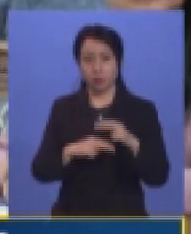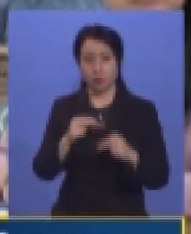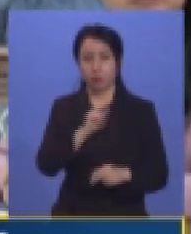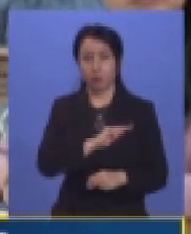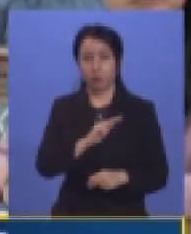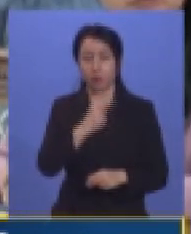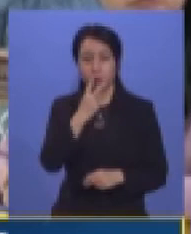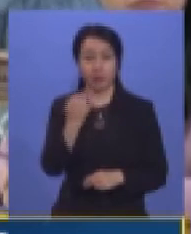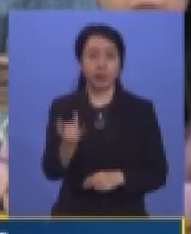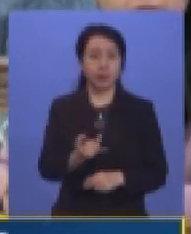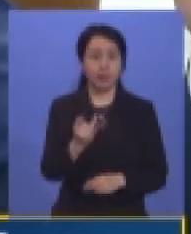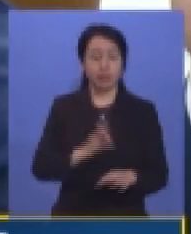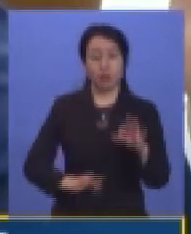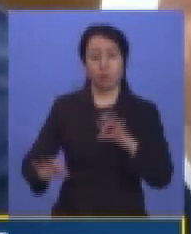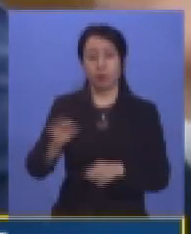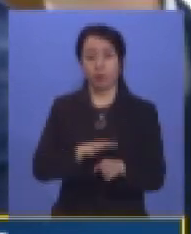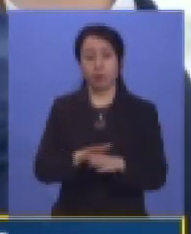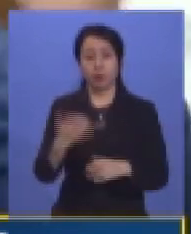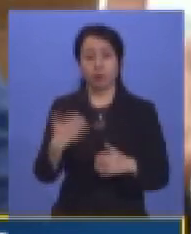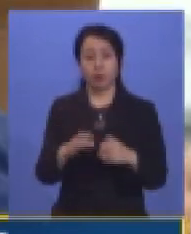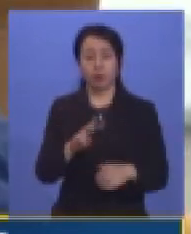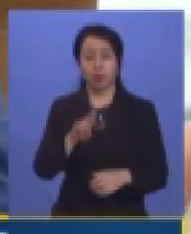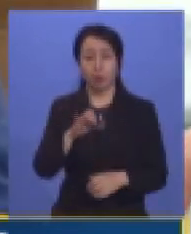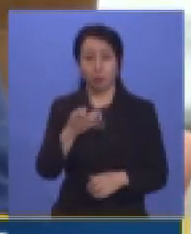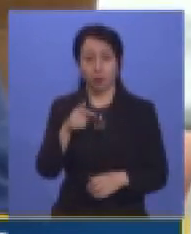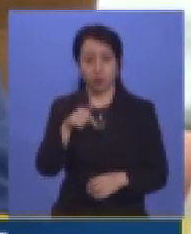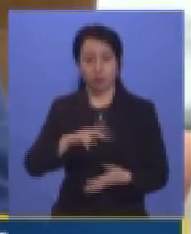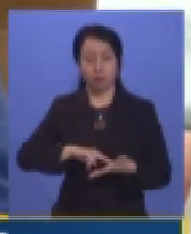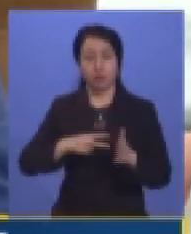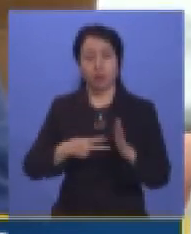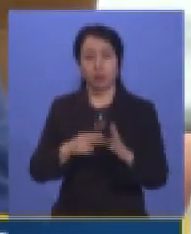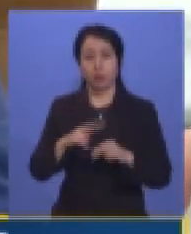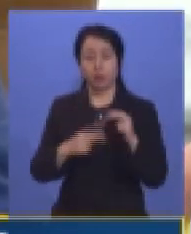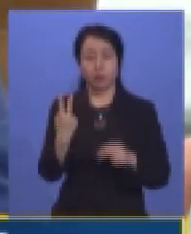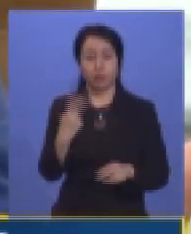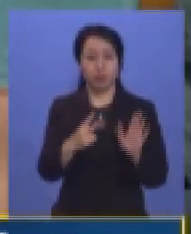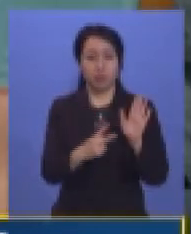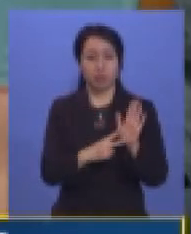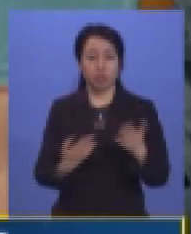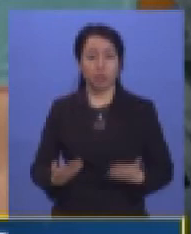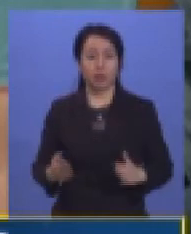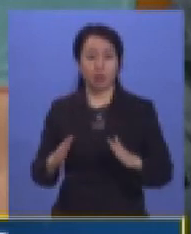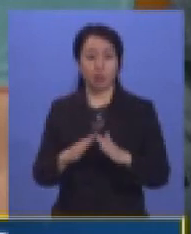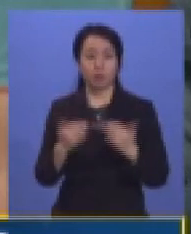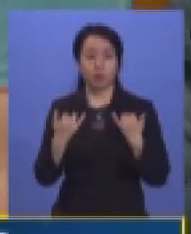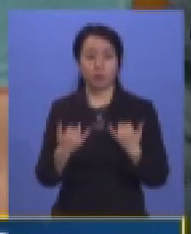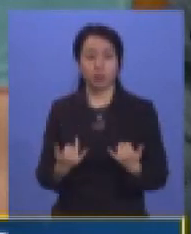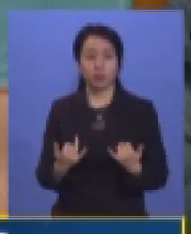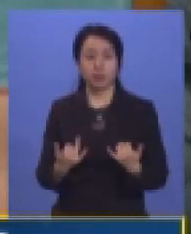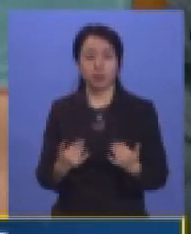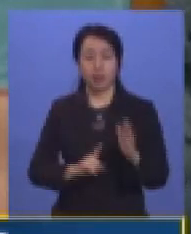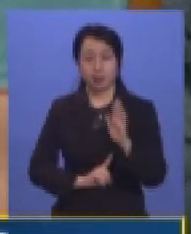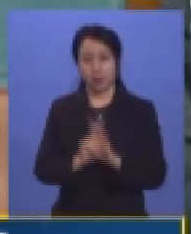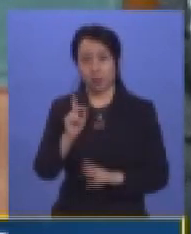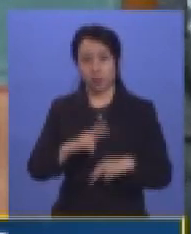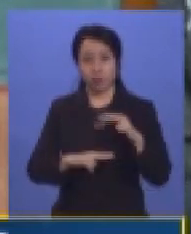проявляют интерес к проектам реализуемым в микрорайоне копай здесь планируется построить 27 жилых домов настоящее время начато